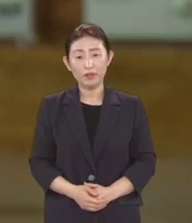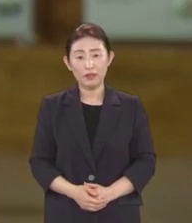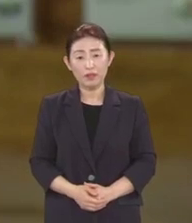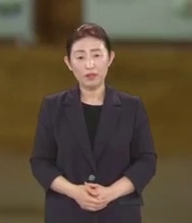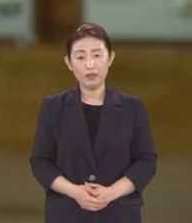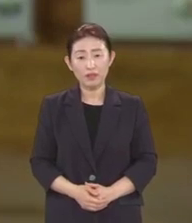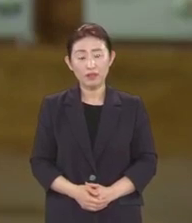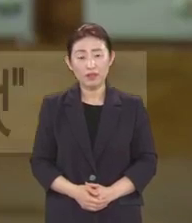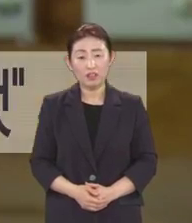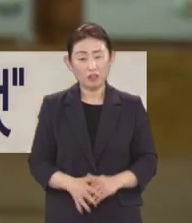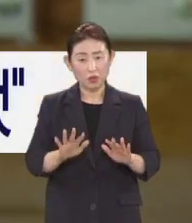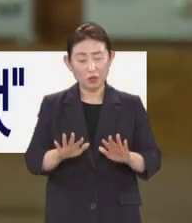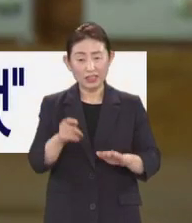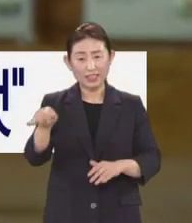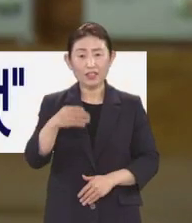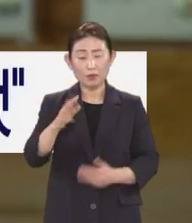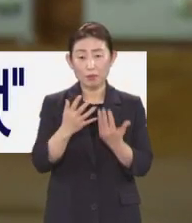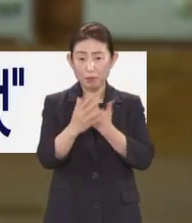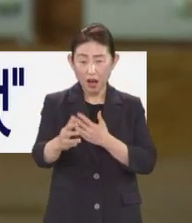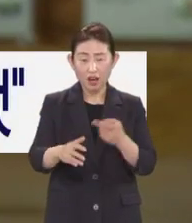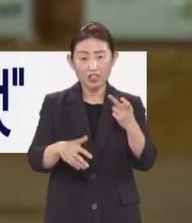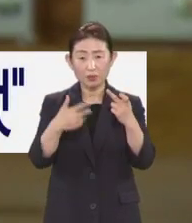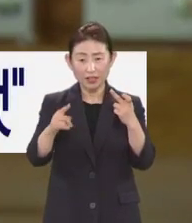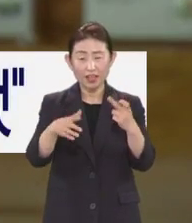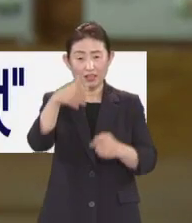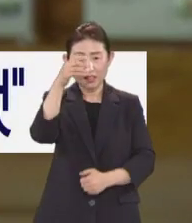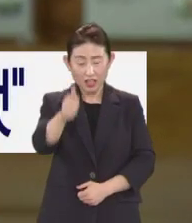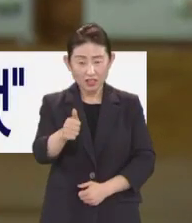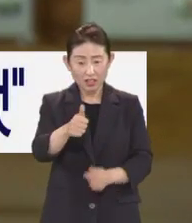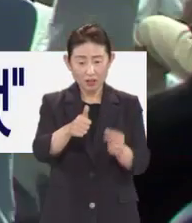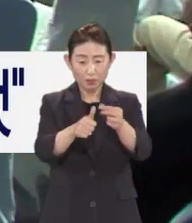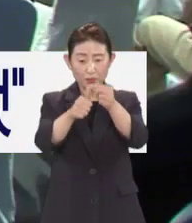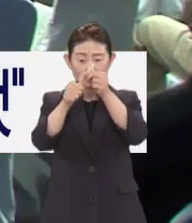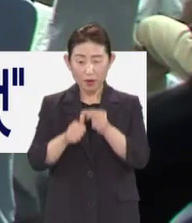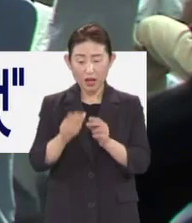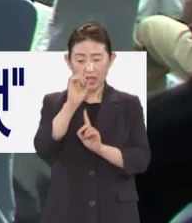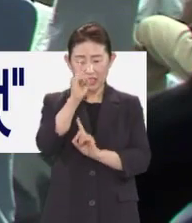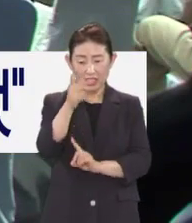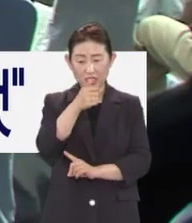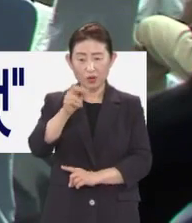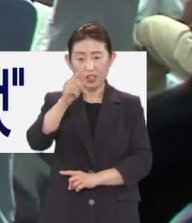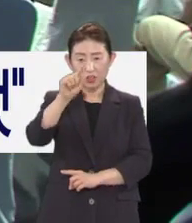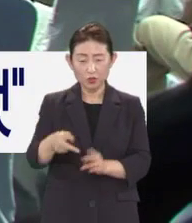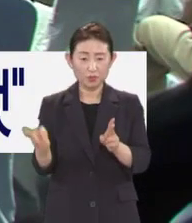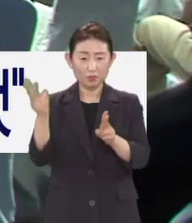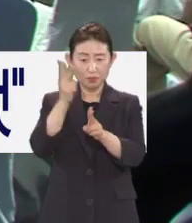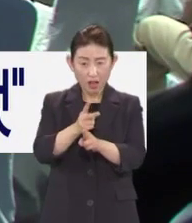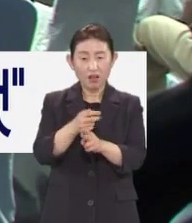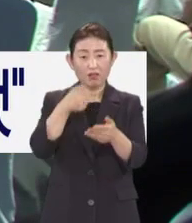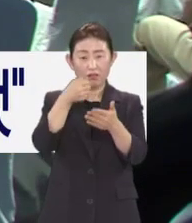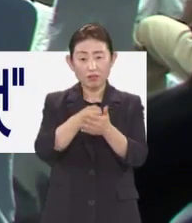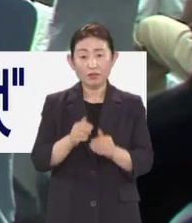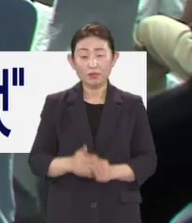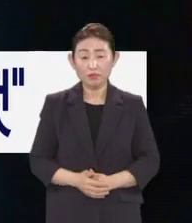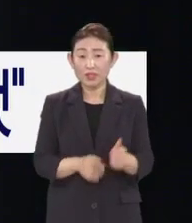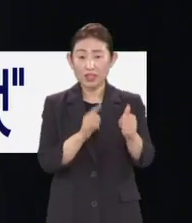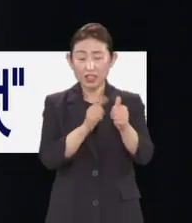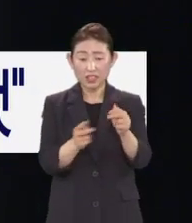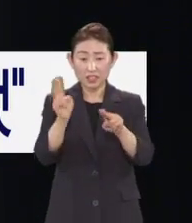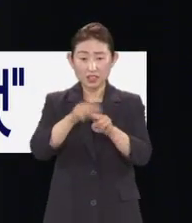TJB는 정기 주주총회를 열고 제12대 사장에 이광축 현 사장의 연임을 결정했습니다. 이광축